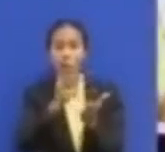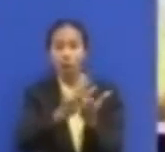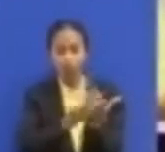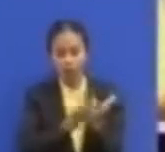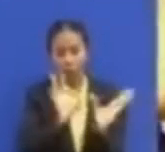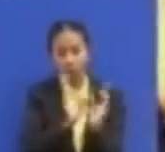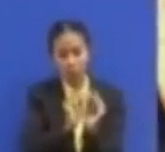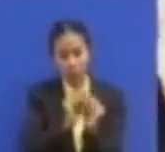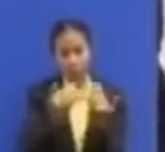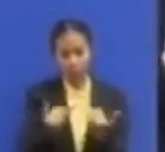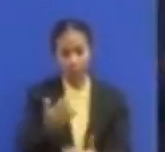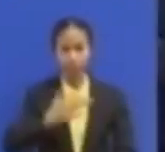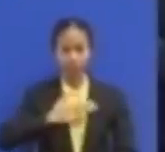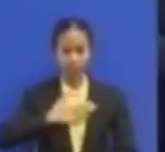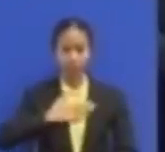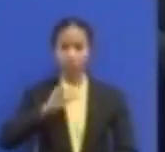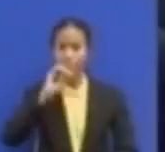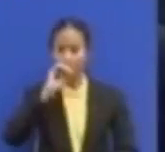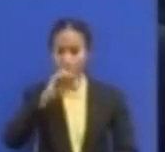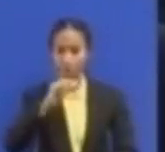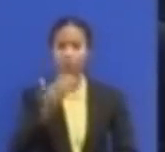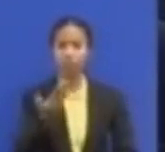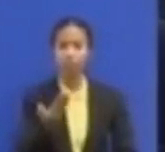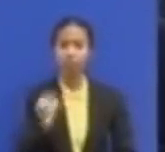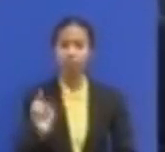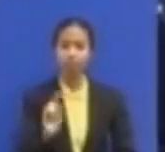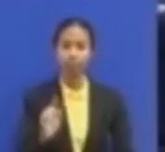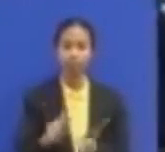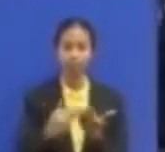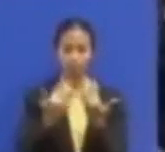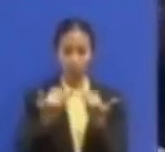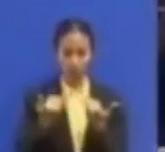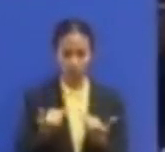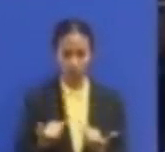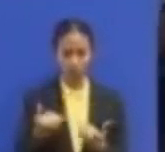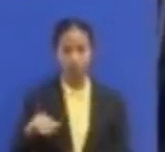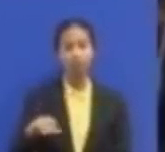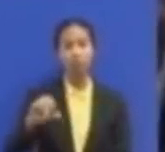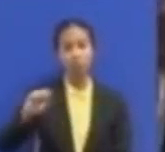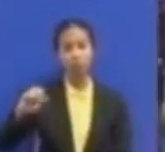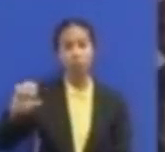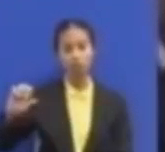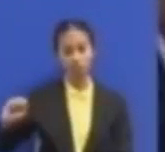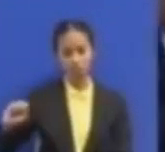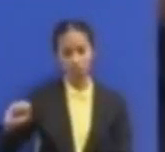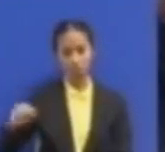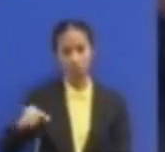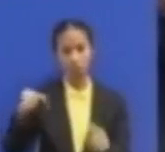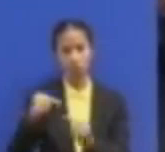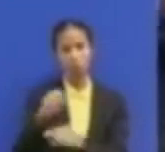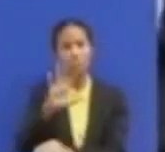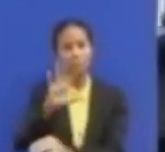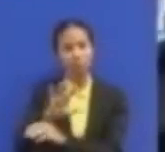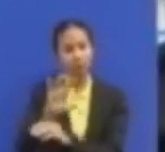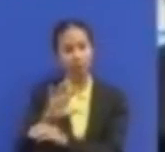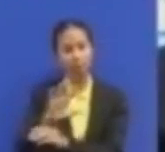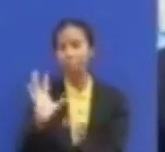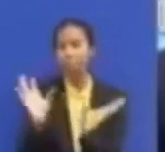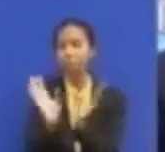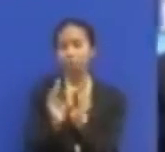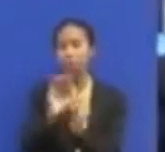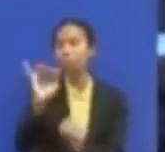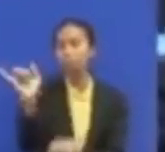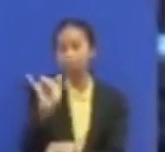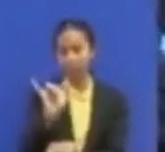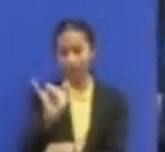อเรียนต่อที่ประชุมว่าเนื่องจากสภาผู้แทนราษฎรยังไม่มีข้อบังคับการประชุมผม